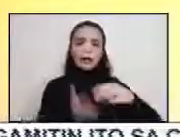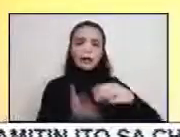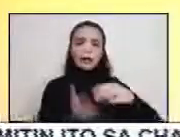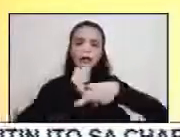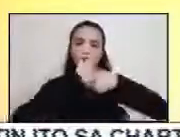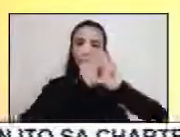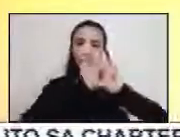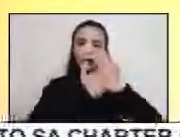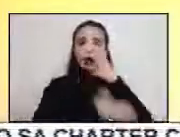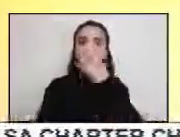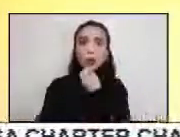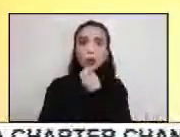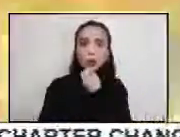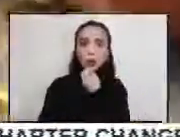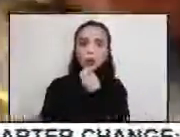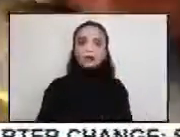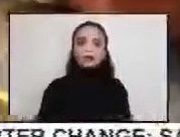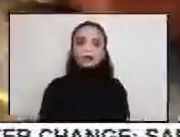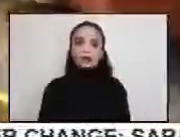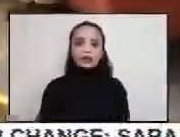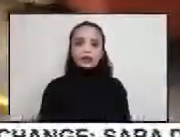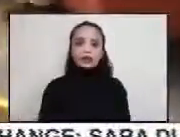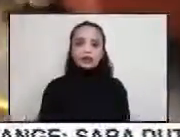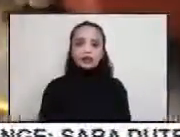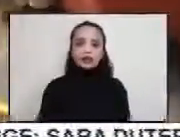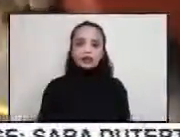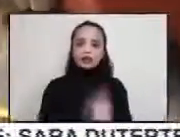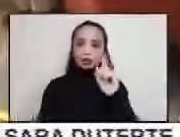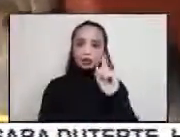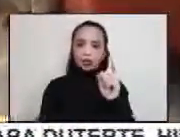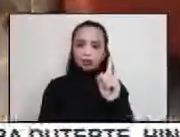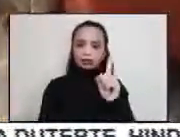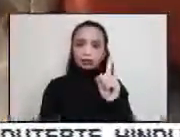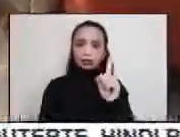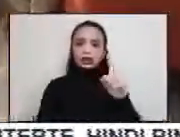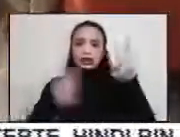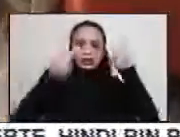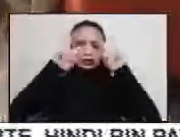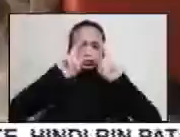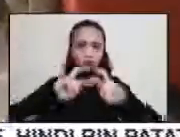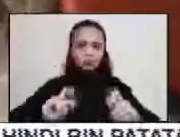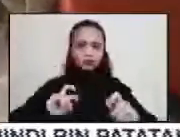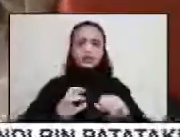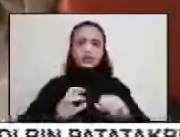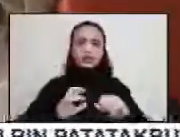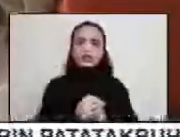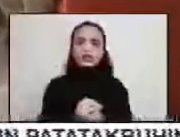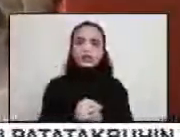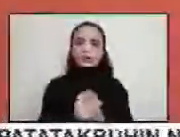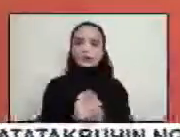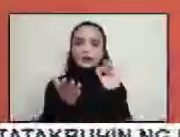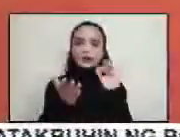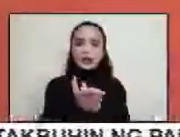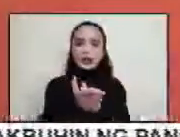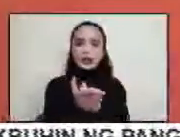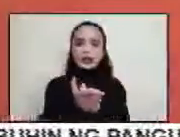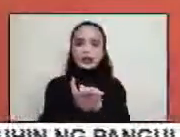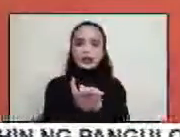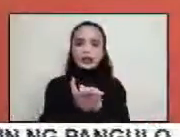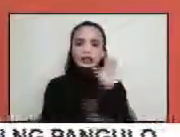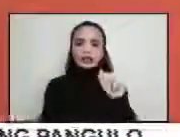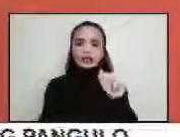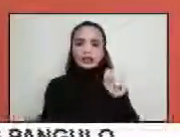Yeah. Idagdag ko lang, no? Dito sa Sinovac, sinasabi kasi yung iba parang natatakot na baka hindi natin kayanin yung facilities